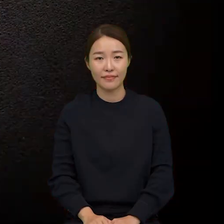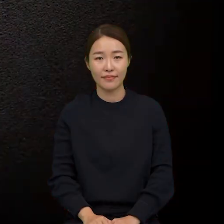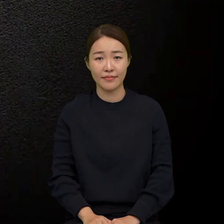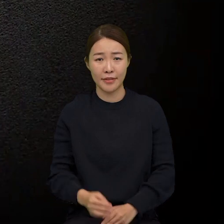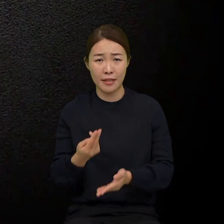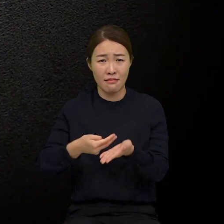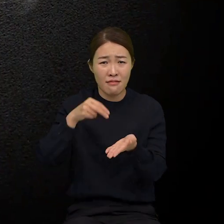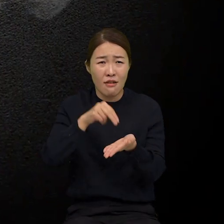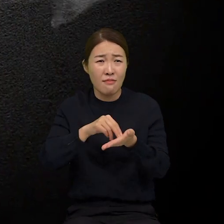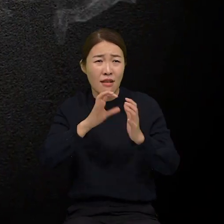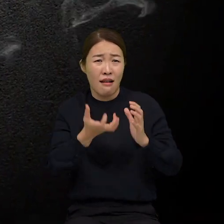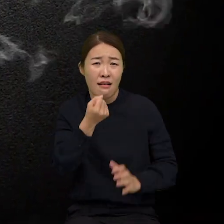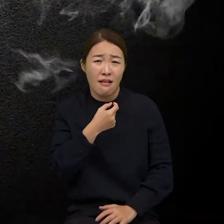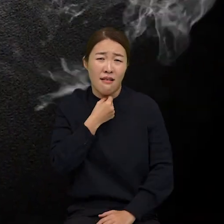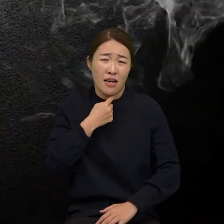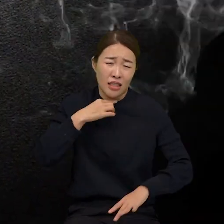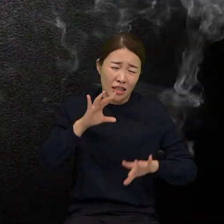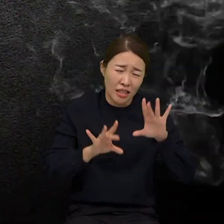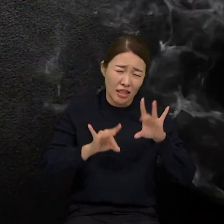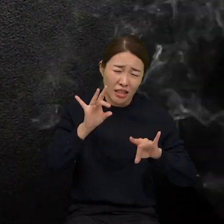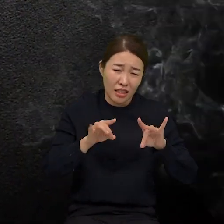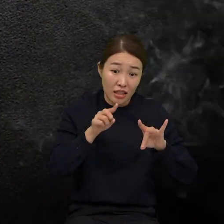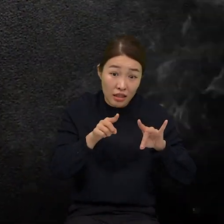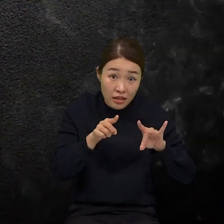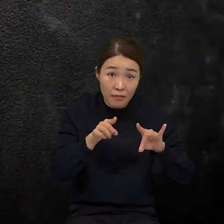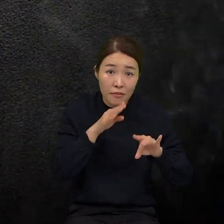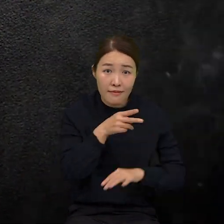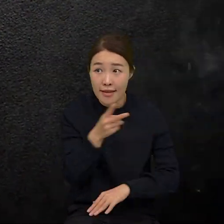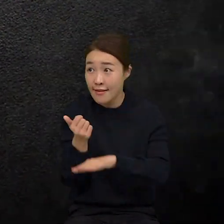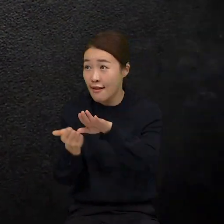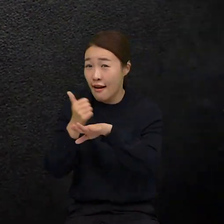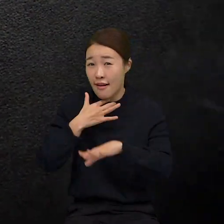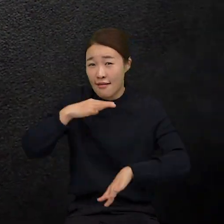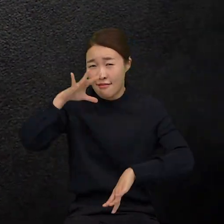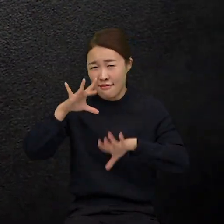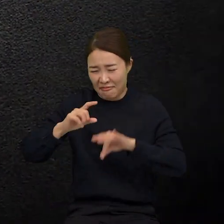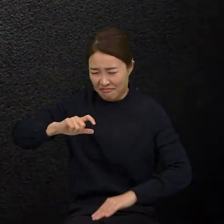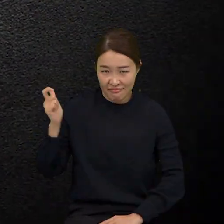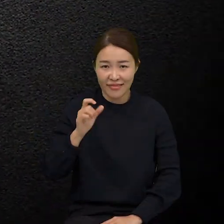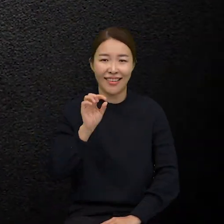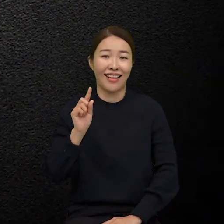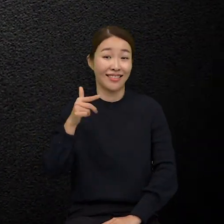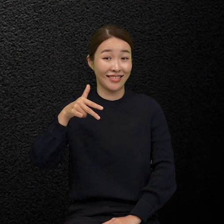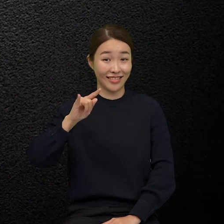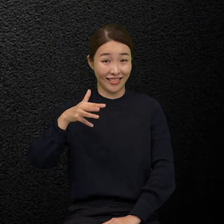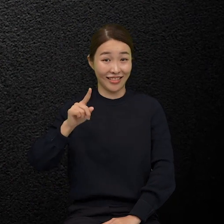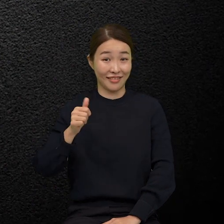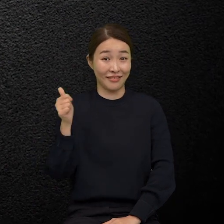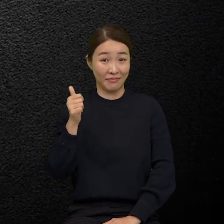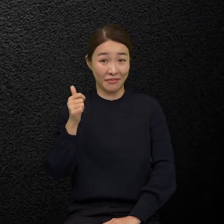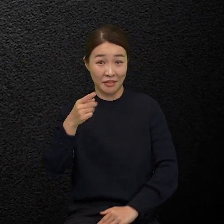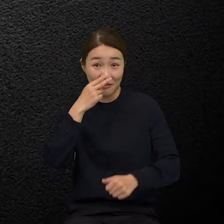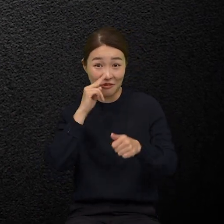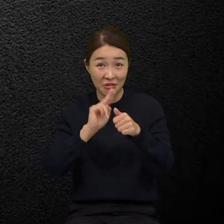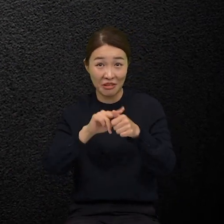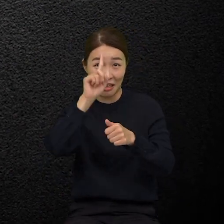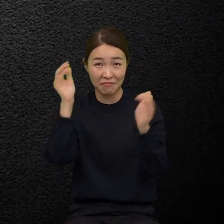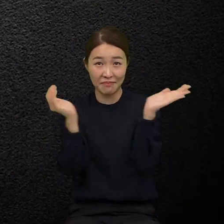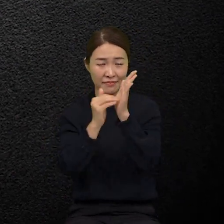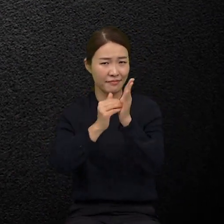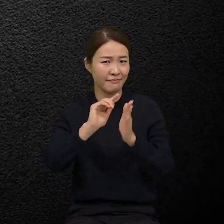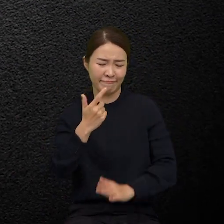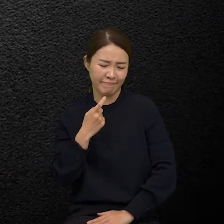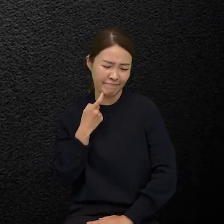독립에 대한 열망만큼이나 성공에 대한 열망도 강했던 안재창. 그의 도전 역시